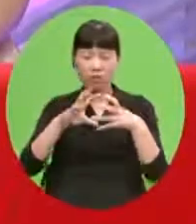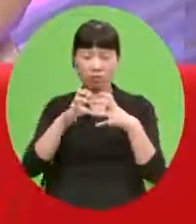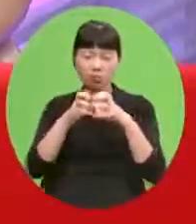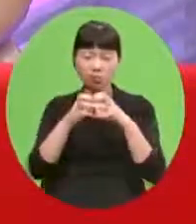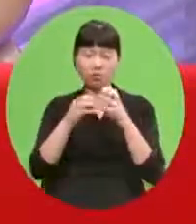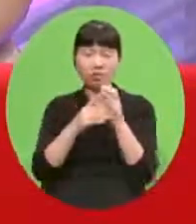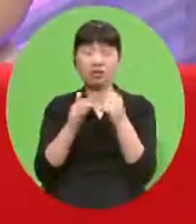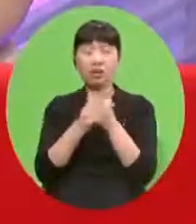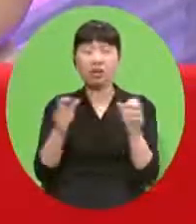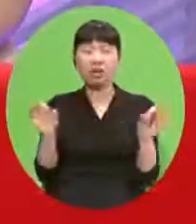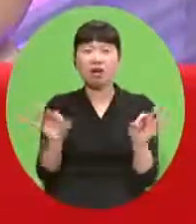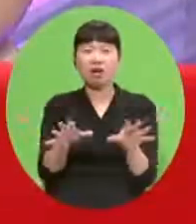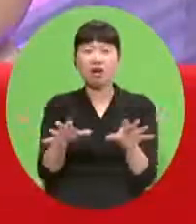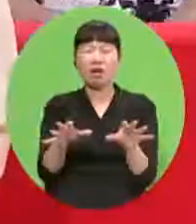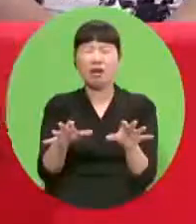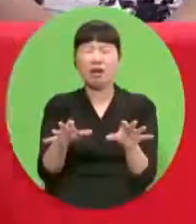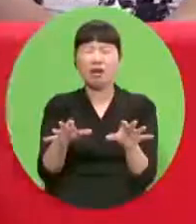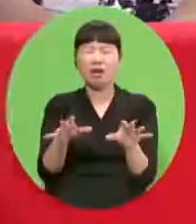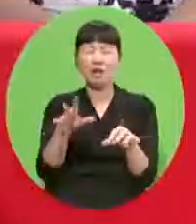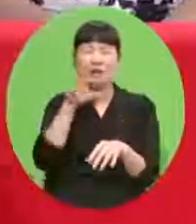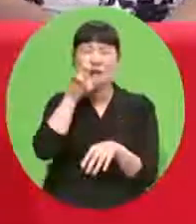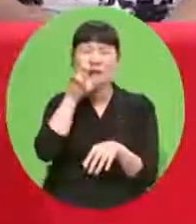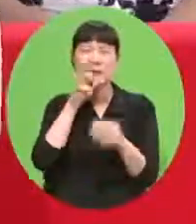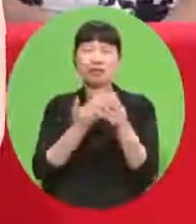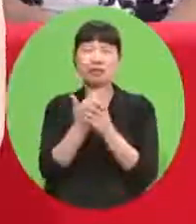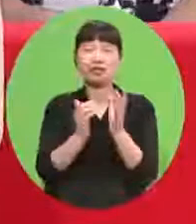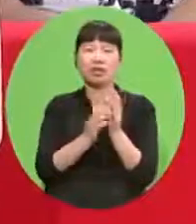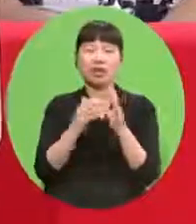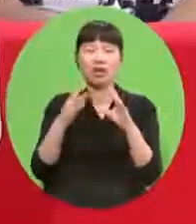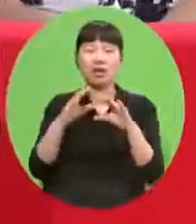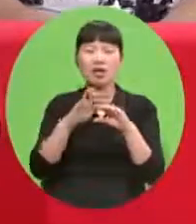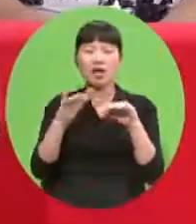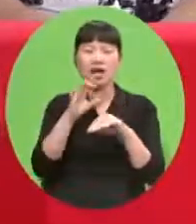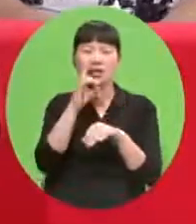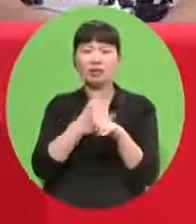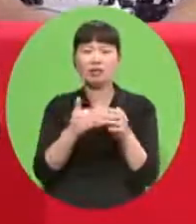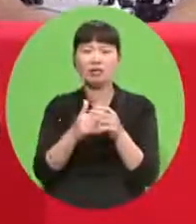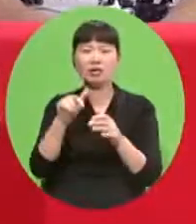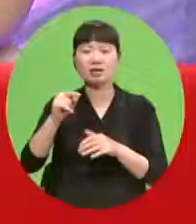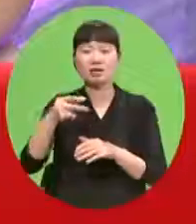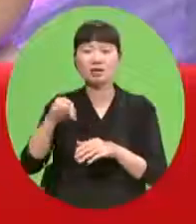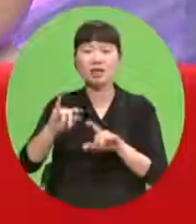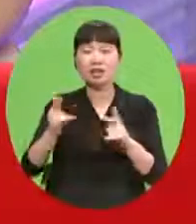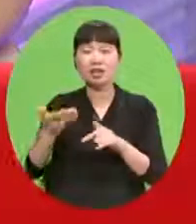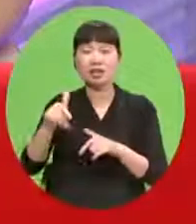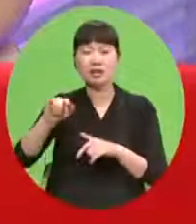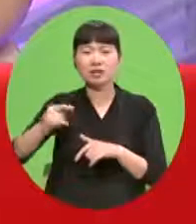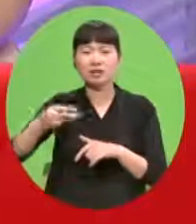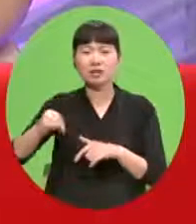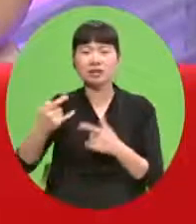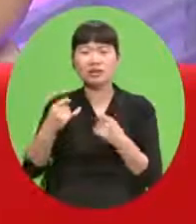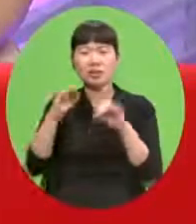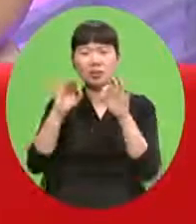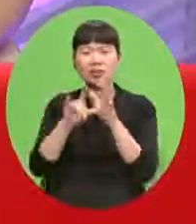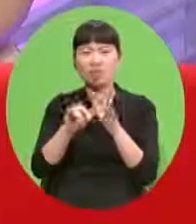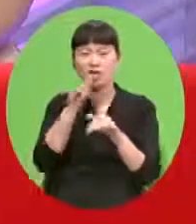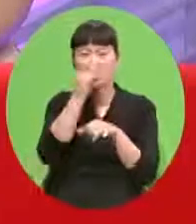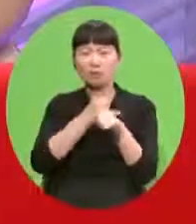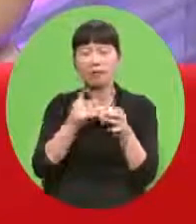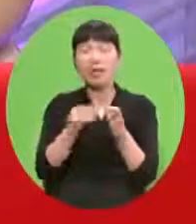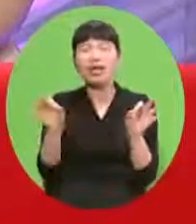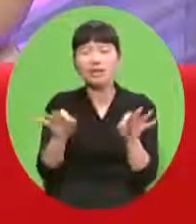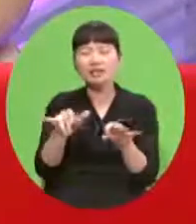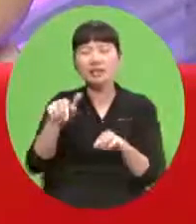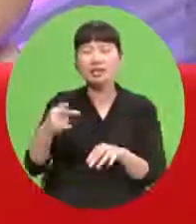뭉쳐가지고 일시적으로 쥐난다 그러죠, 우리가. 그래서 안 풀어져서 근시가 아닌데도 근시처럼 보이는 경우가 있습니다.